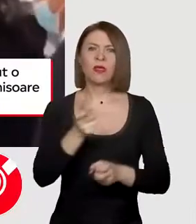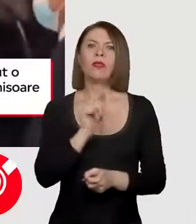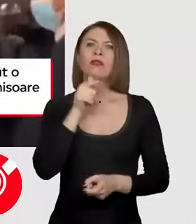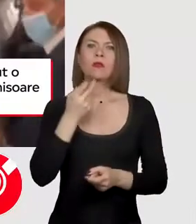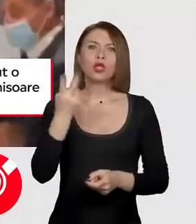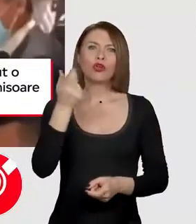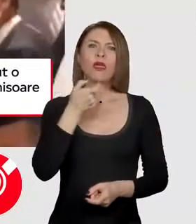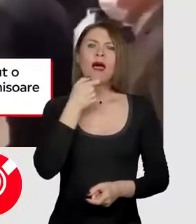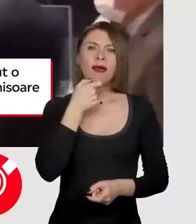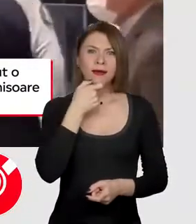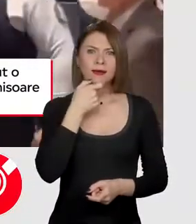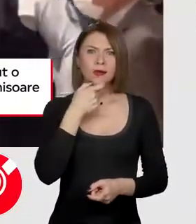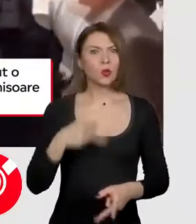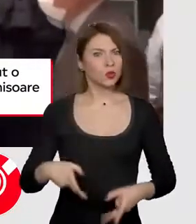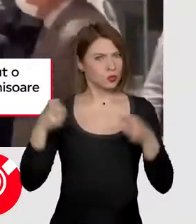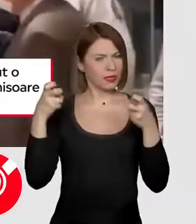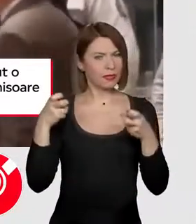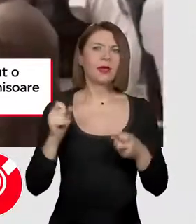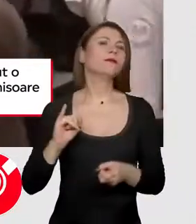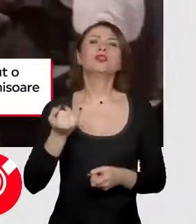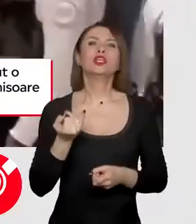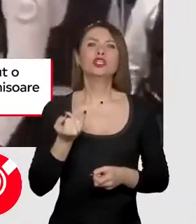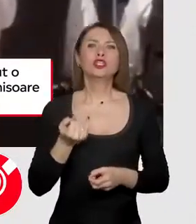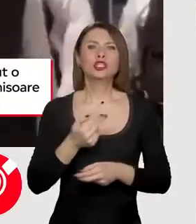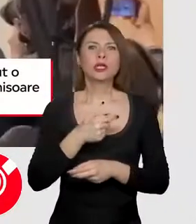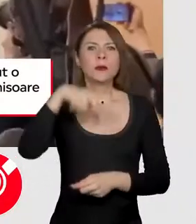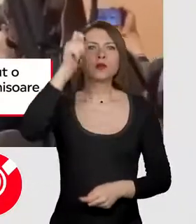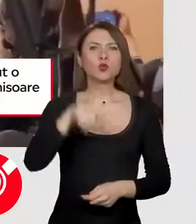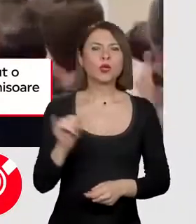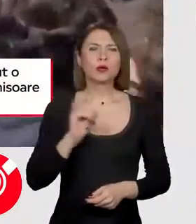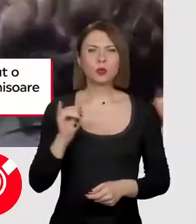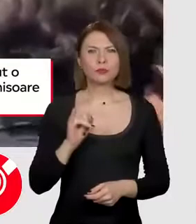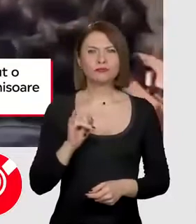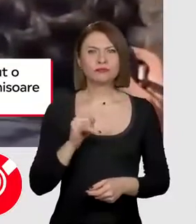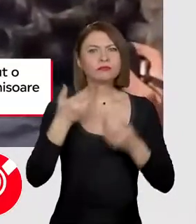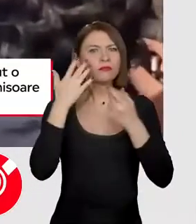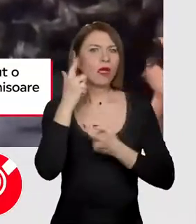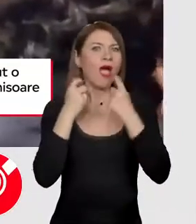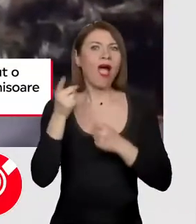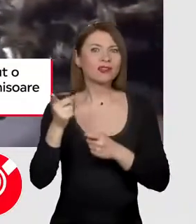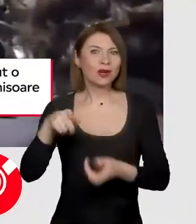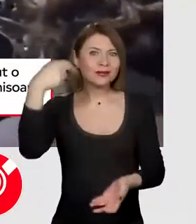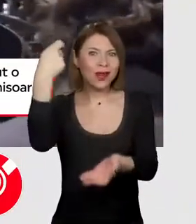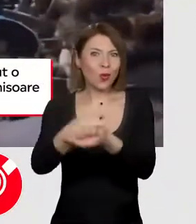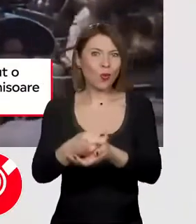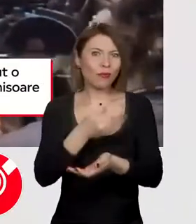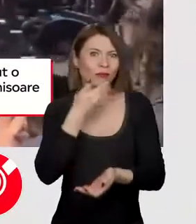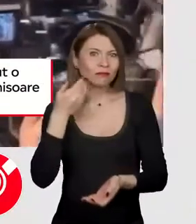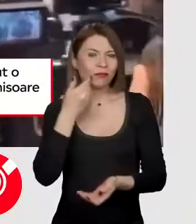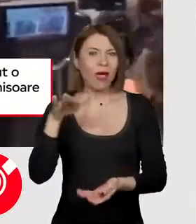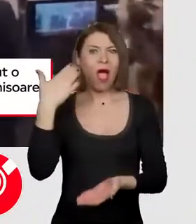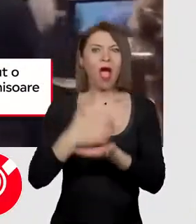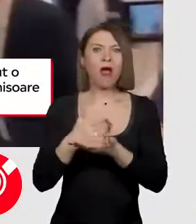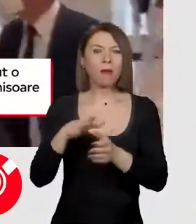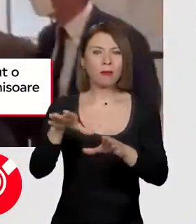care 2 ani cu suspendare. De asemenea, magistratul pe care a încercat să-l cumpere